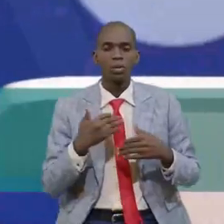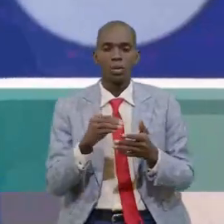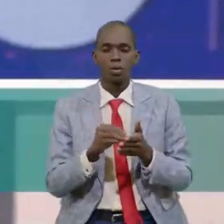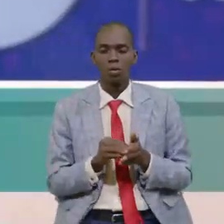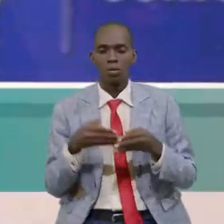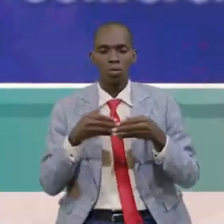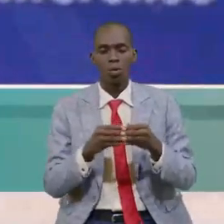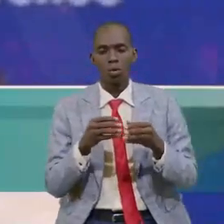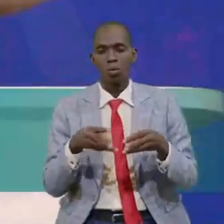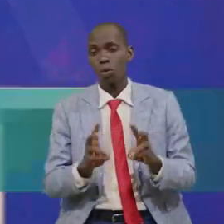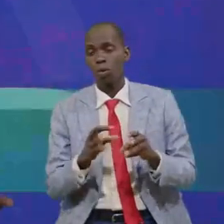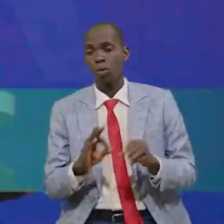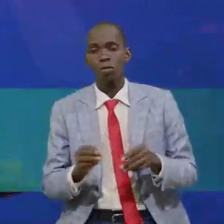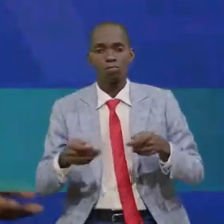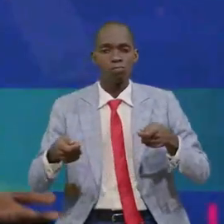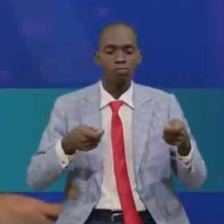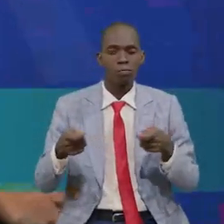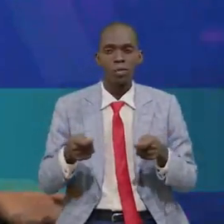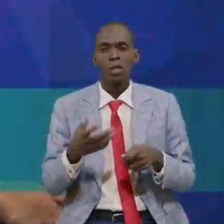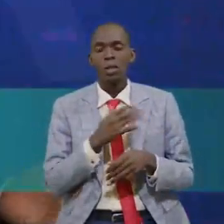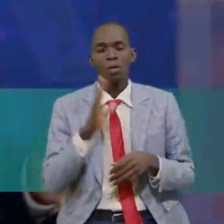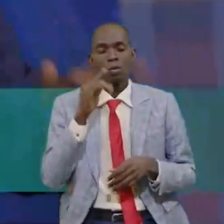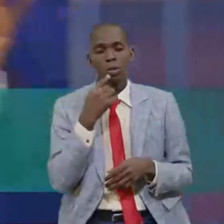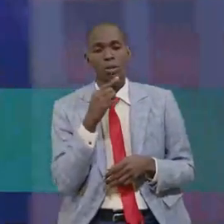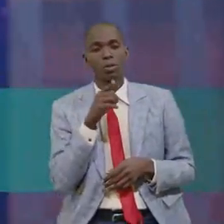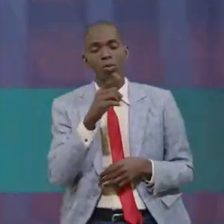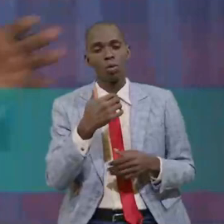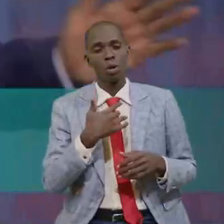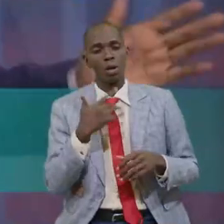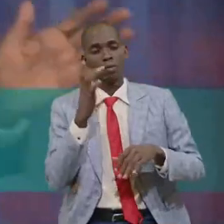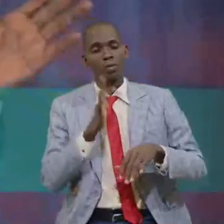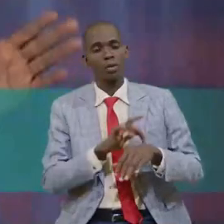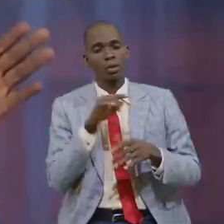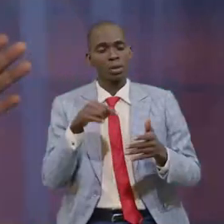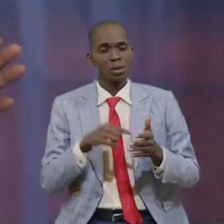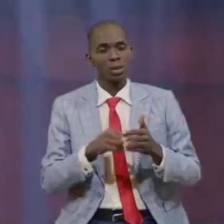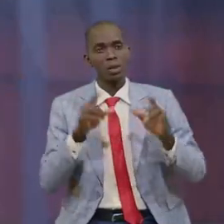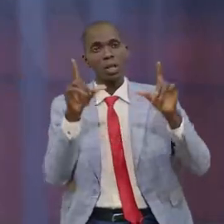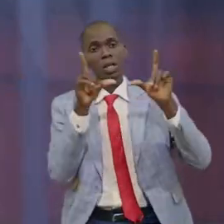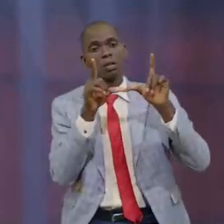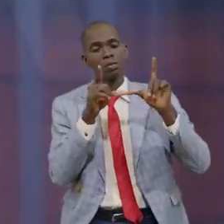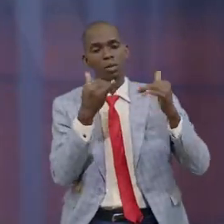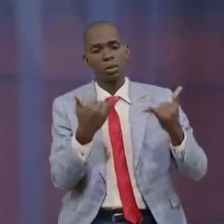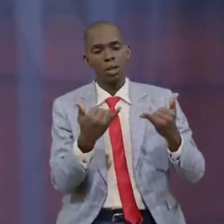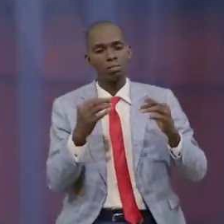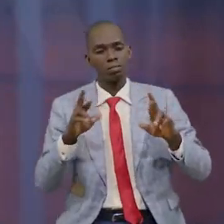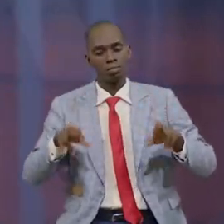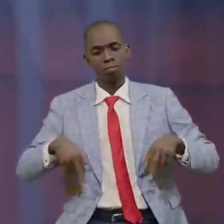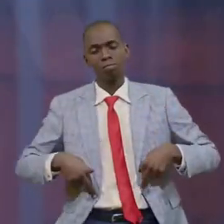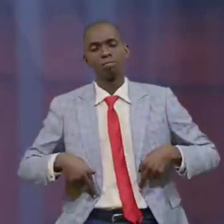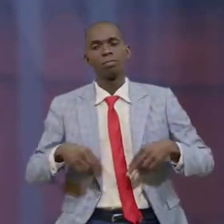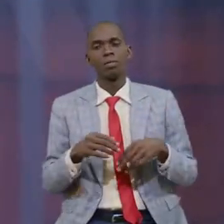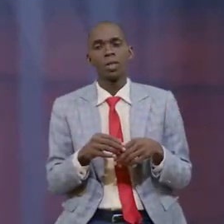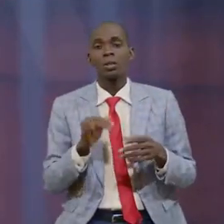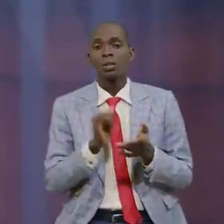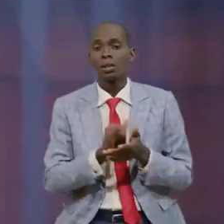administration. Et ils vous diront, maintenant tu as atteint tel âge, maintenant tu prends la retraite. Ça,